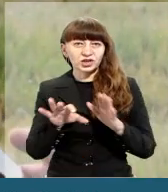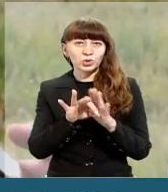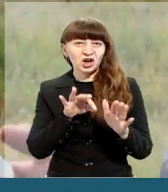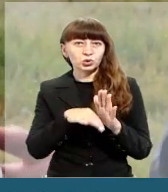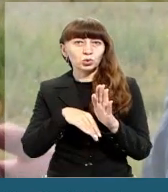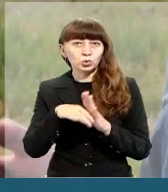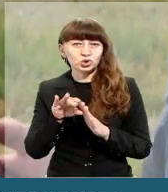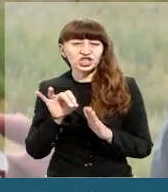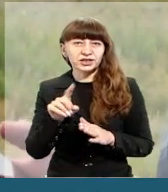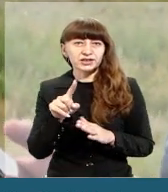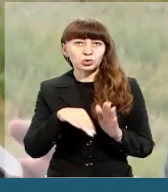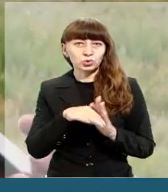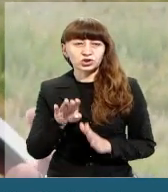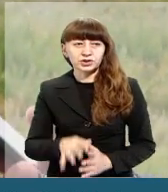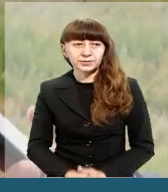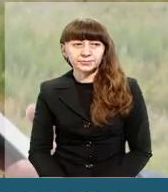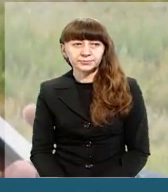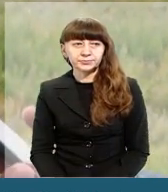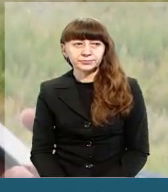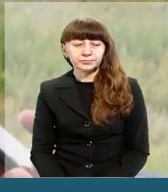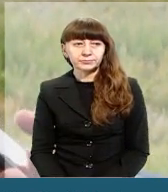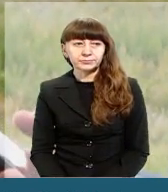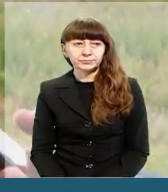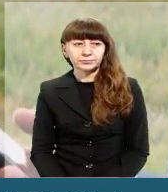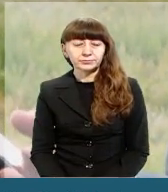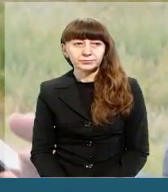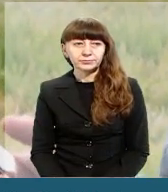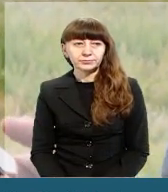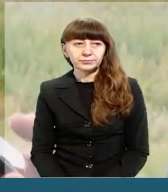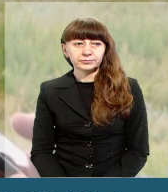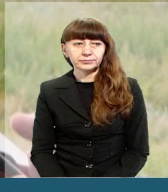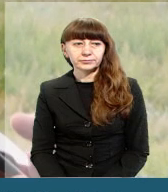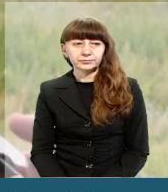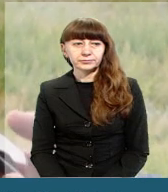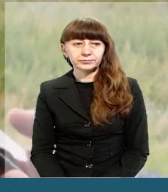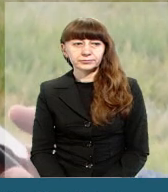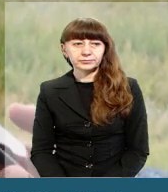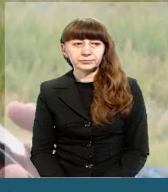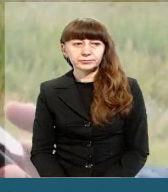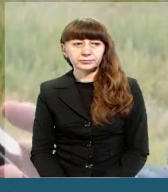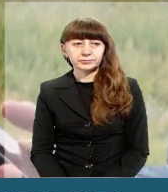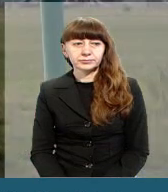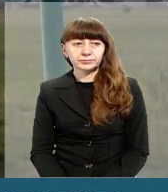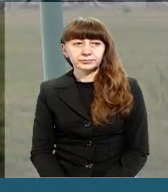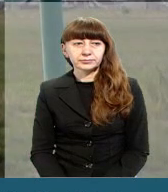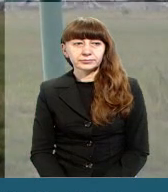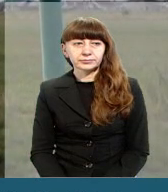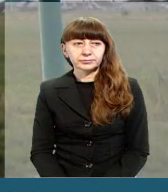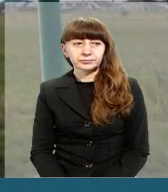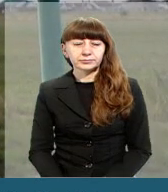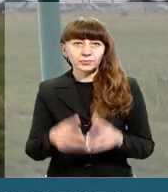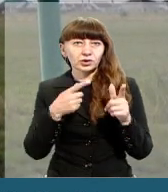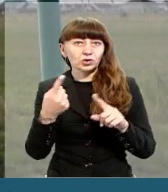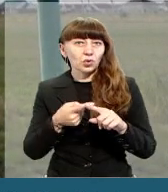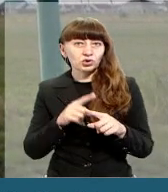Енді сол кім болса да әйтеуір біздің жеңіс Қазақстанда қалу керек қой. Біздің негізгі міндетіміз сол. Жорыққа